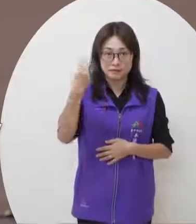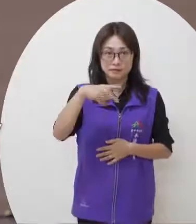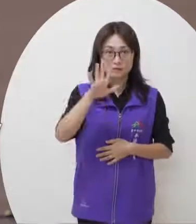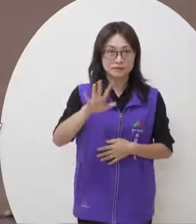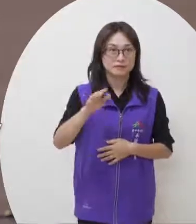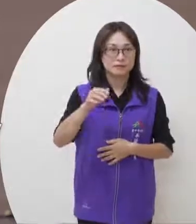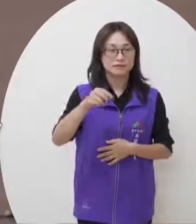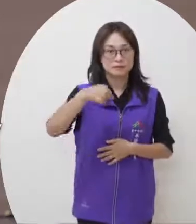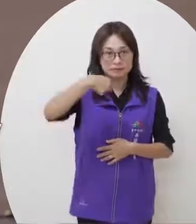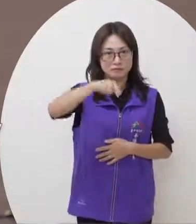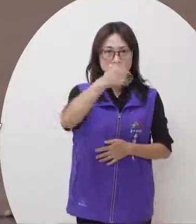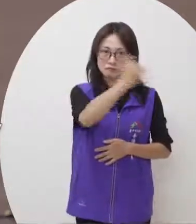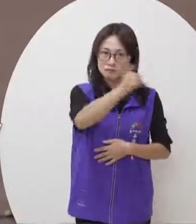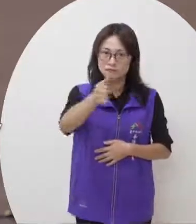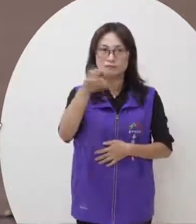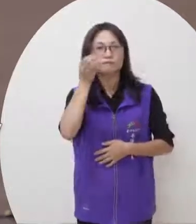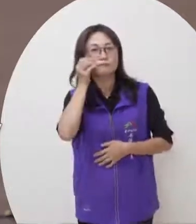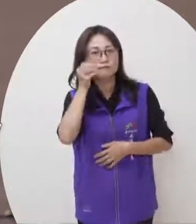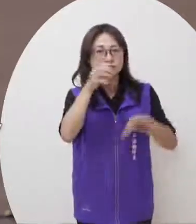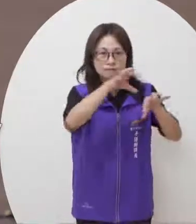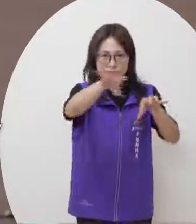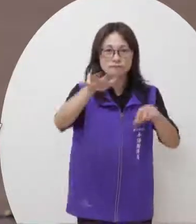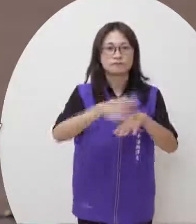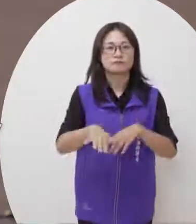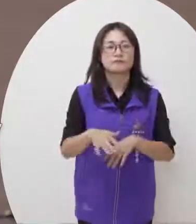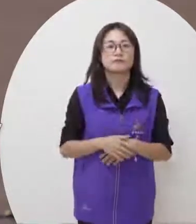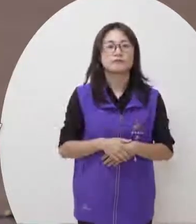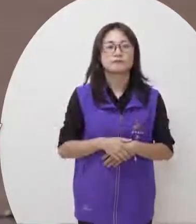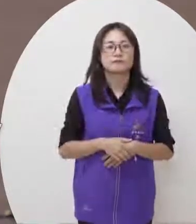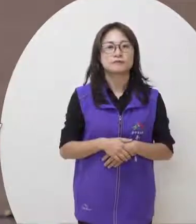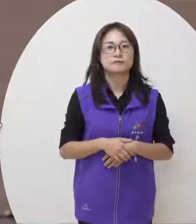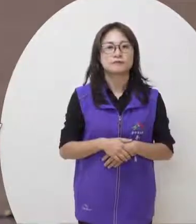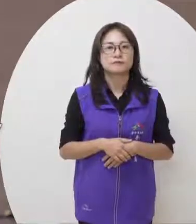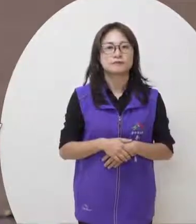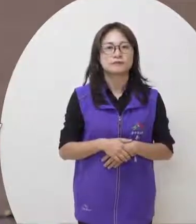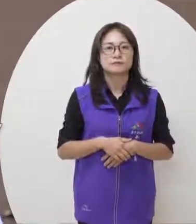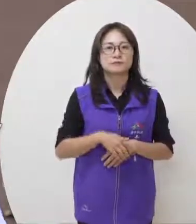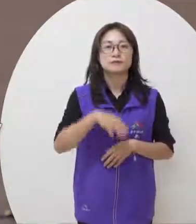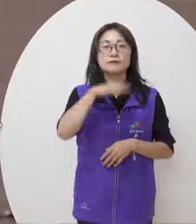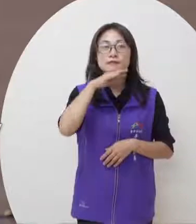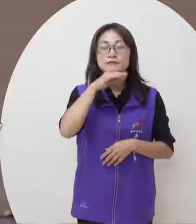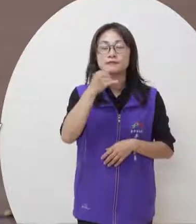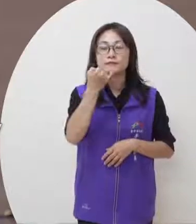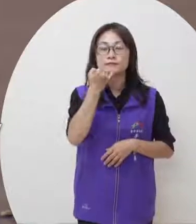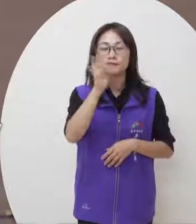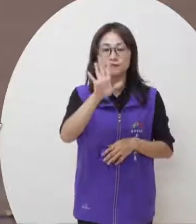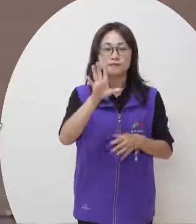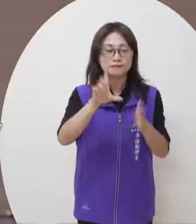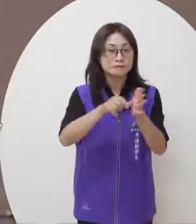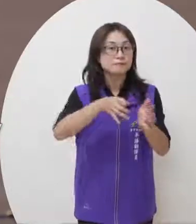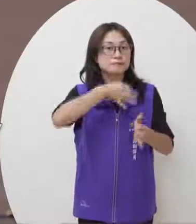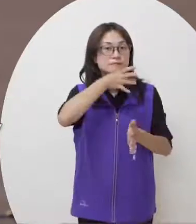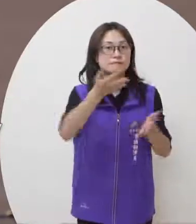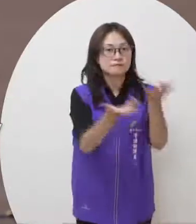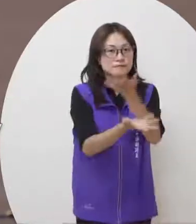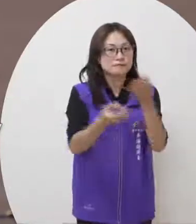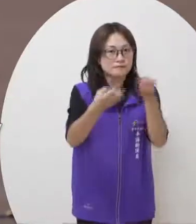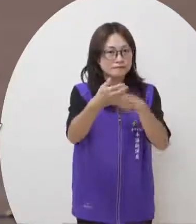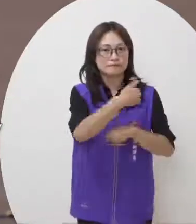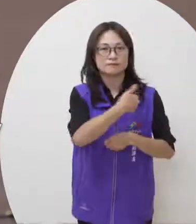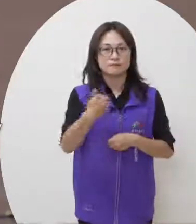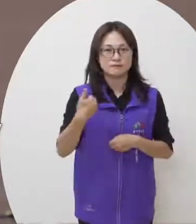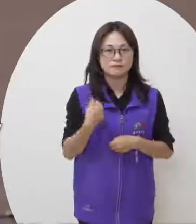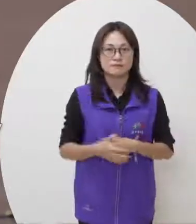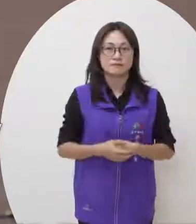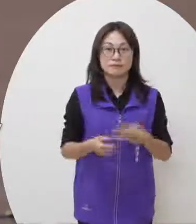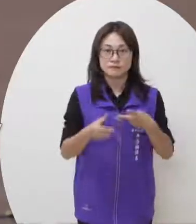哈，所以我们后面还会有时间哈，跟大家交换意见。以上是这是第一个报告，那第二个也跟大